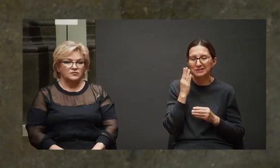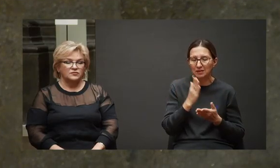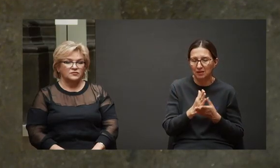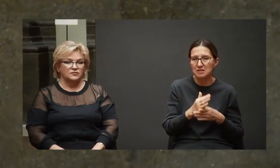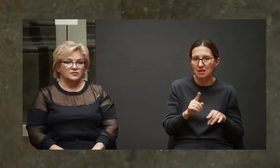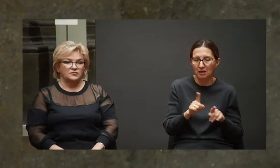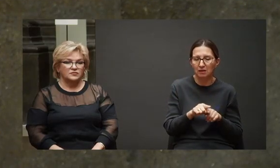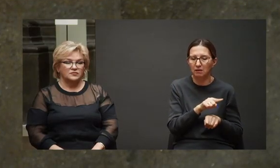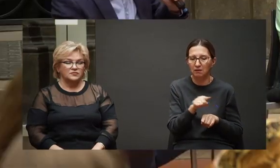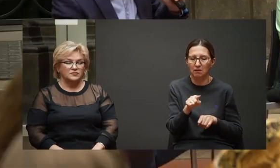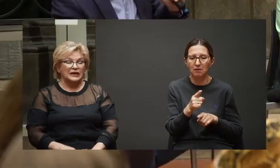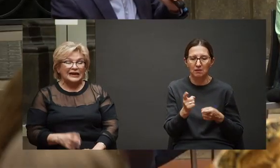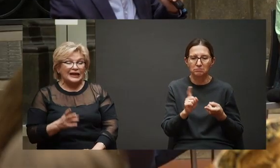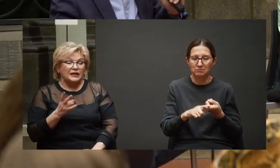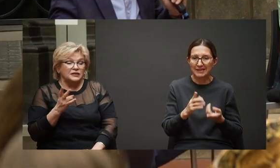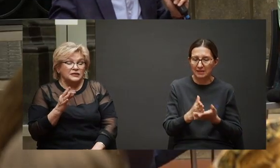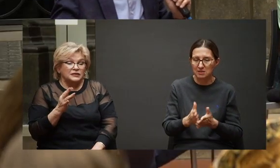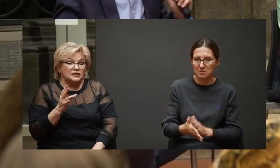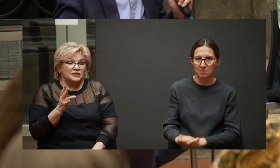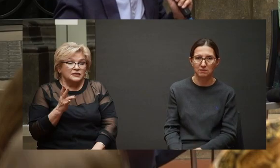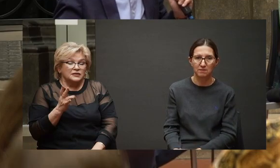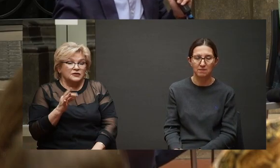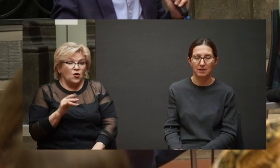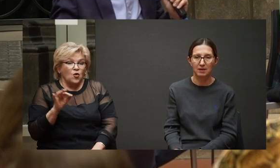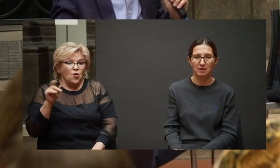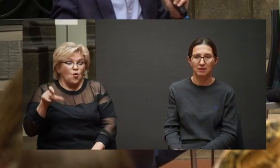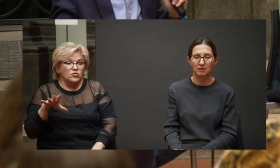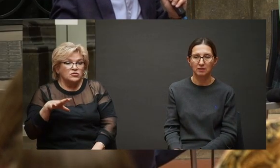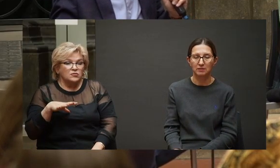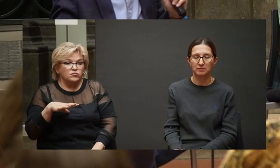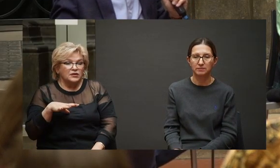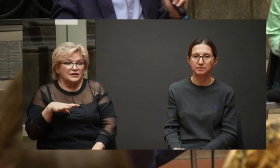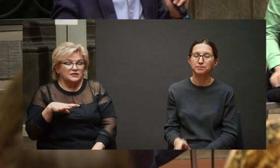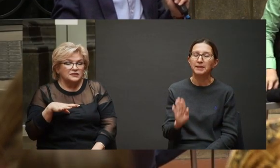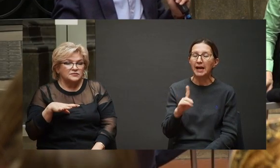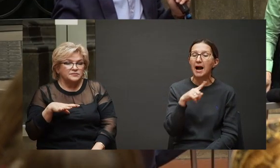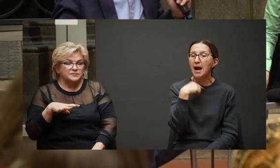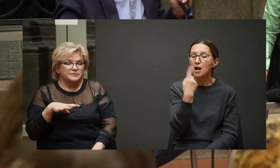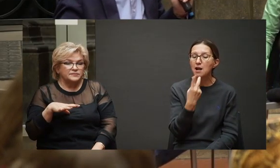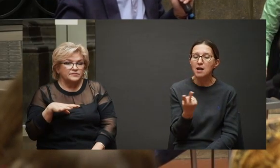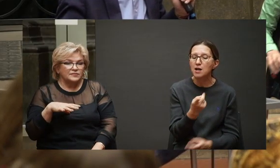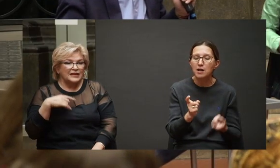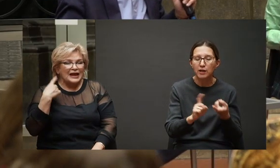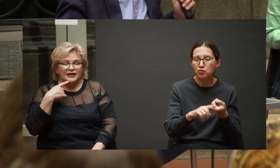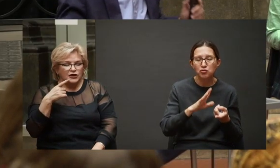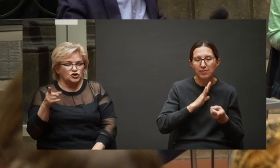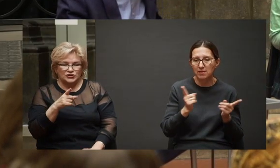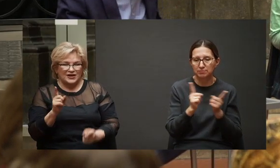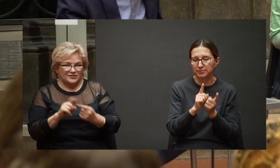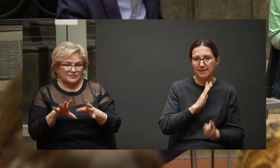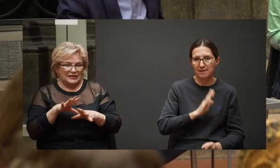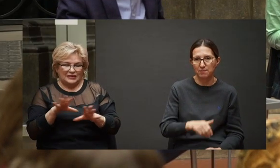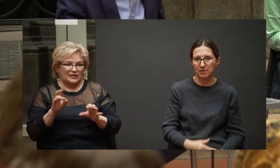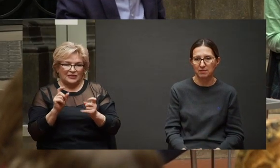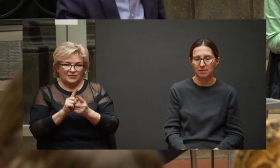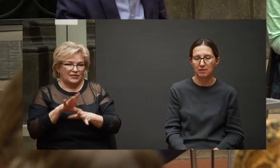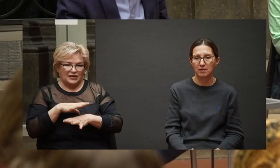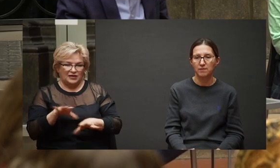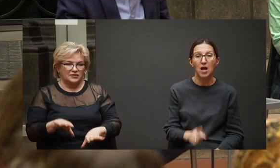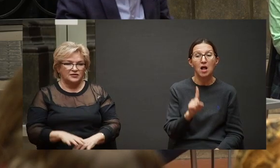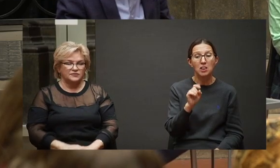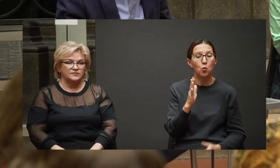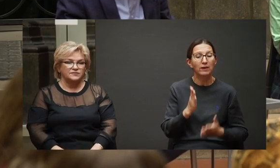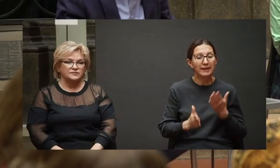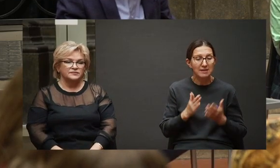такие пересечения. Да. Но он был... Лично... Лично нет? Нет. Угу. Но зато, вот